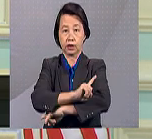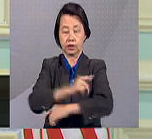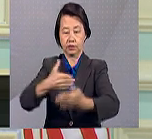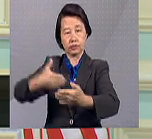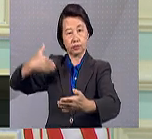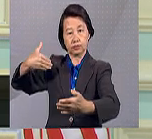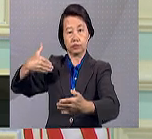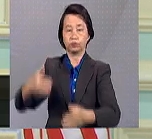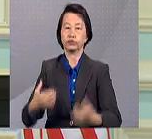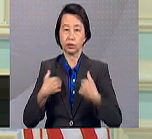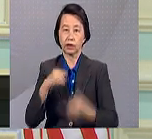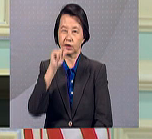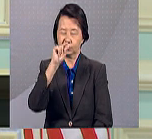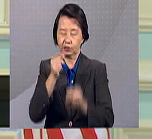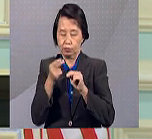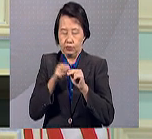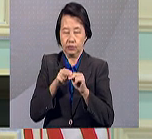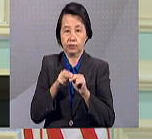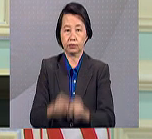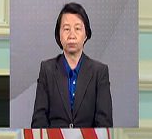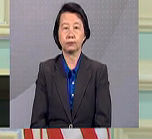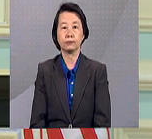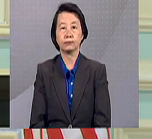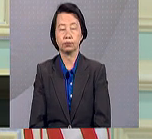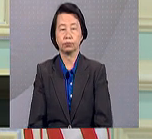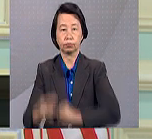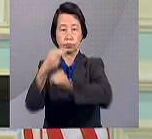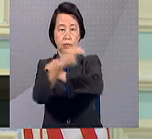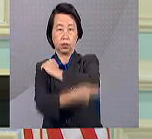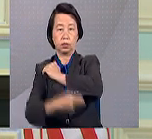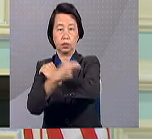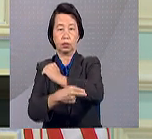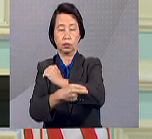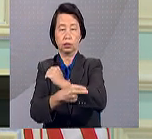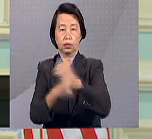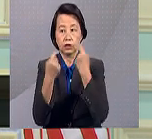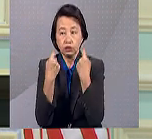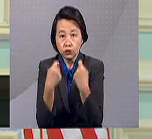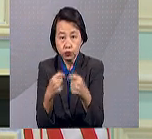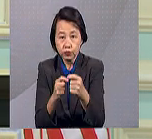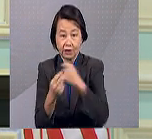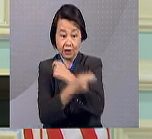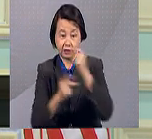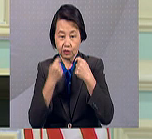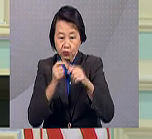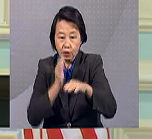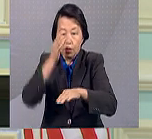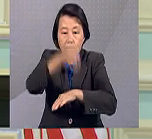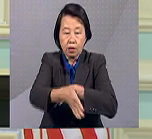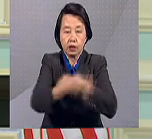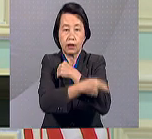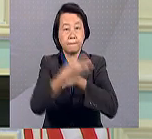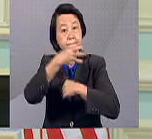sebelumnya. Ada sedikit peningkatan. Negeri yang mencatatkan cubaan rentas negeri untuk pulang